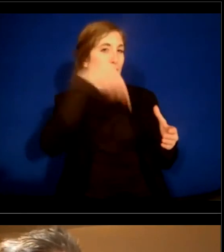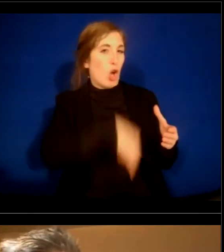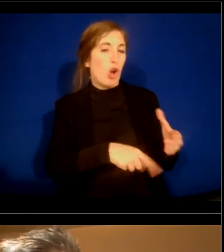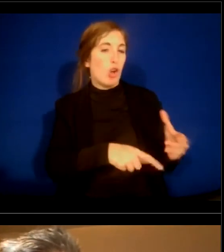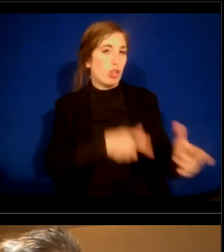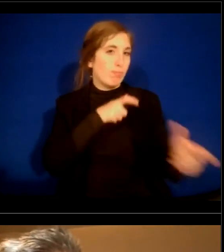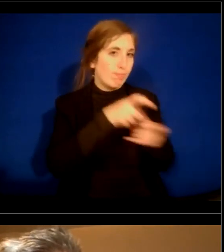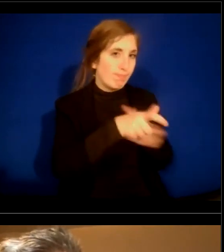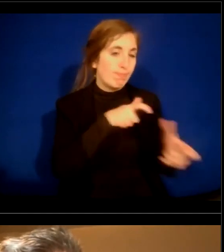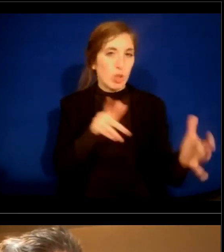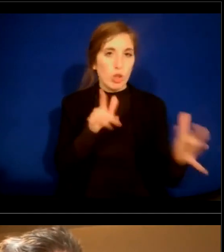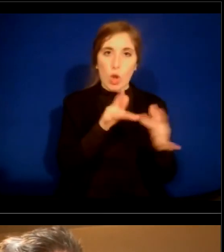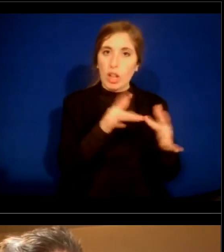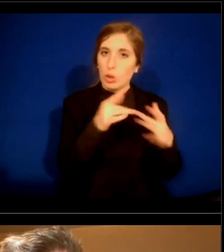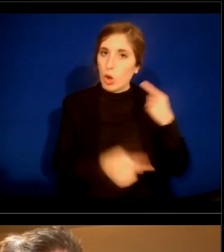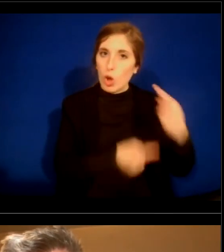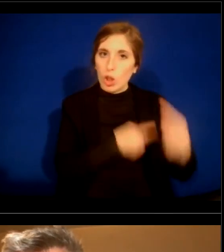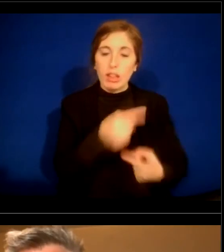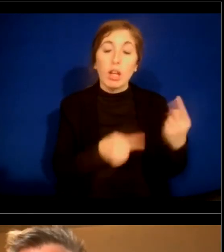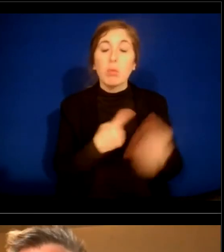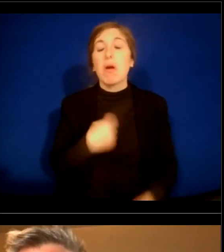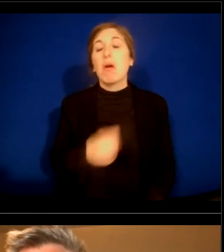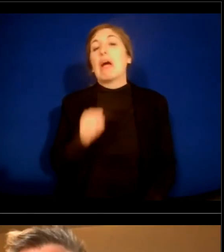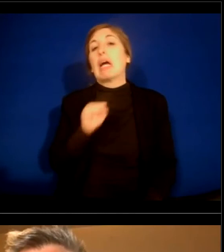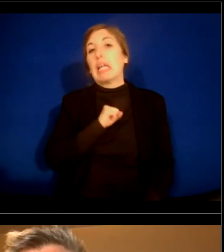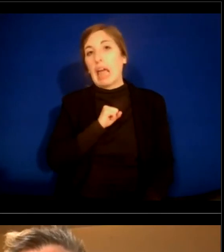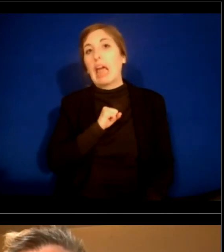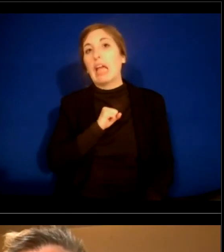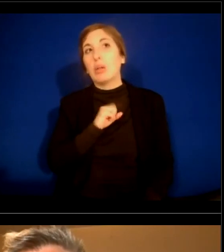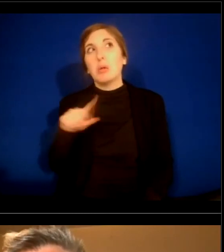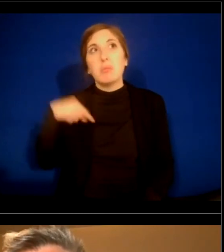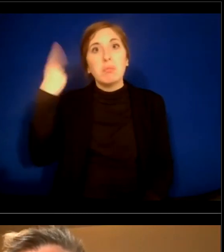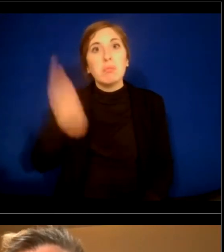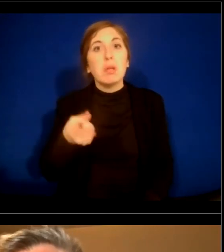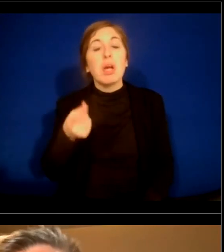Grazie. Speriamo davvero, ecco, di riuscire anche a